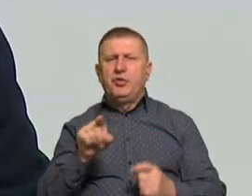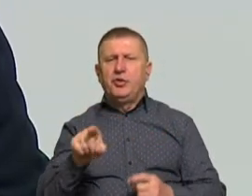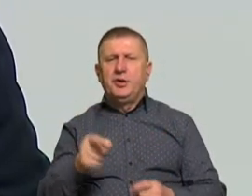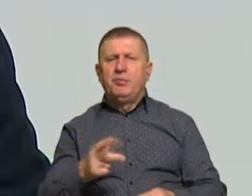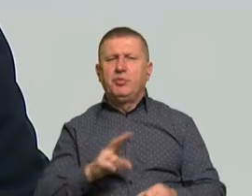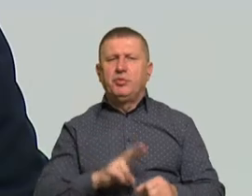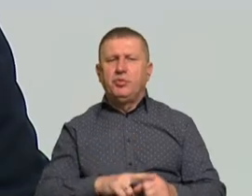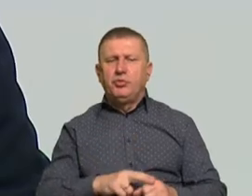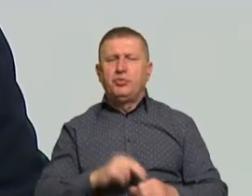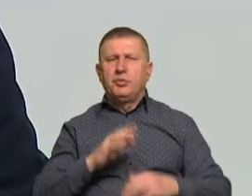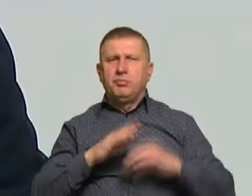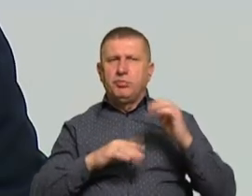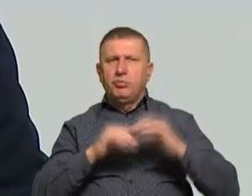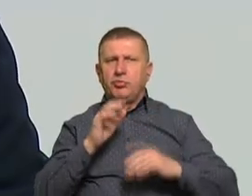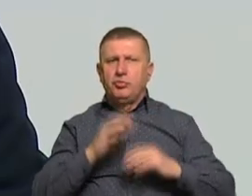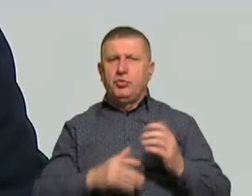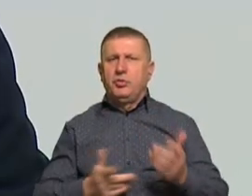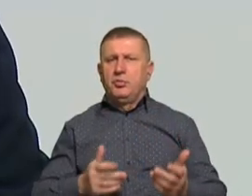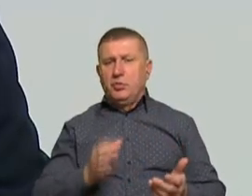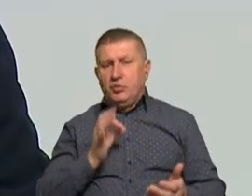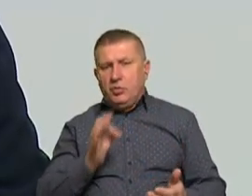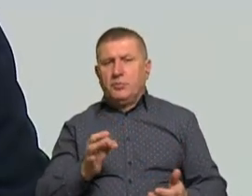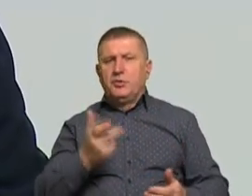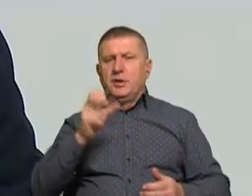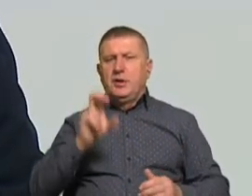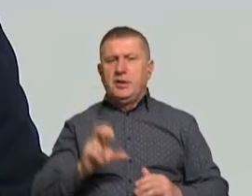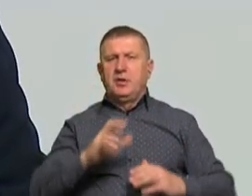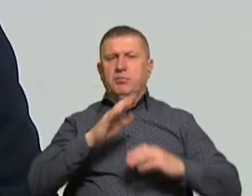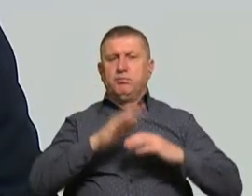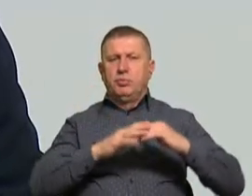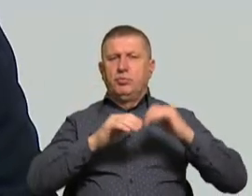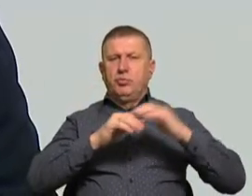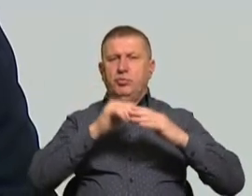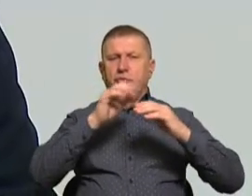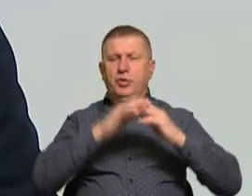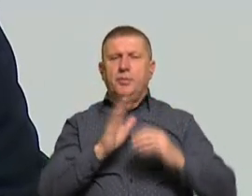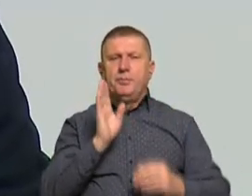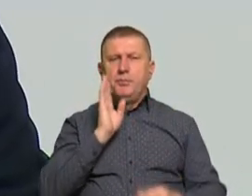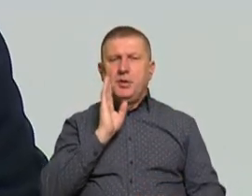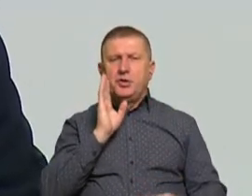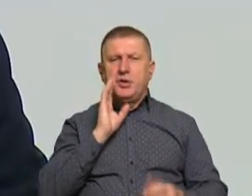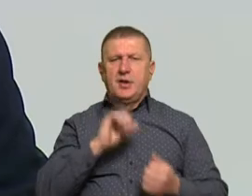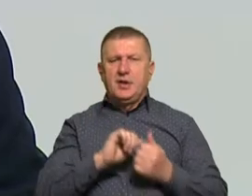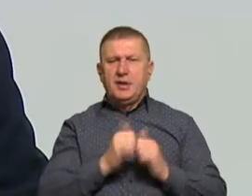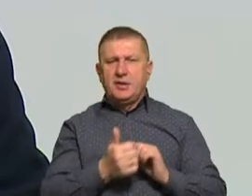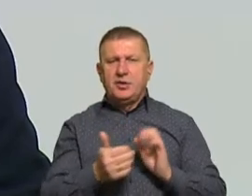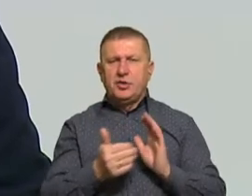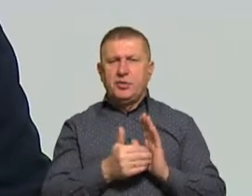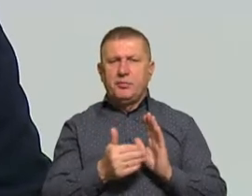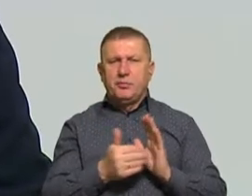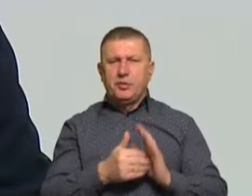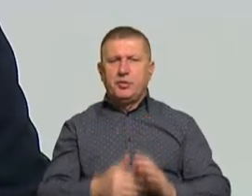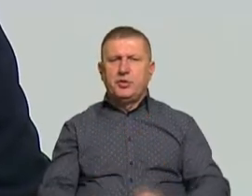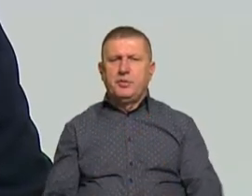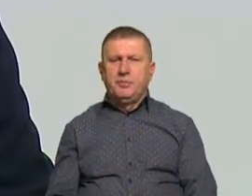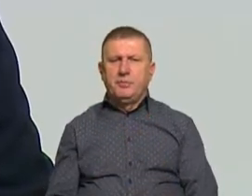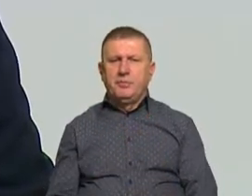ich działalność jest bardzo pozytywna. No, mieszkania są na pewno potrzebne.